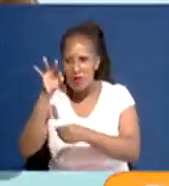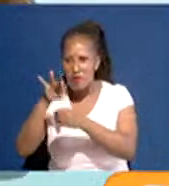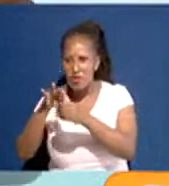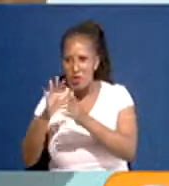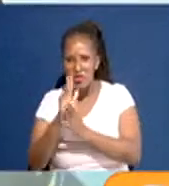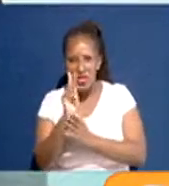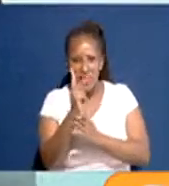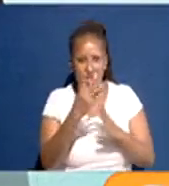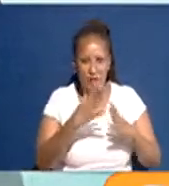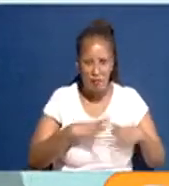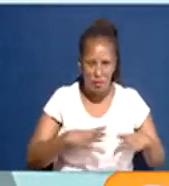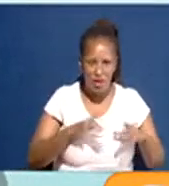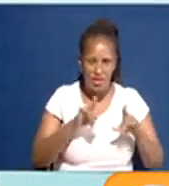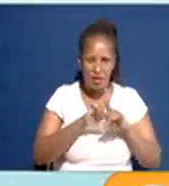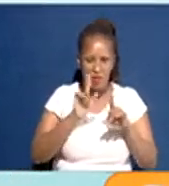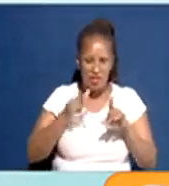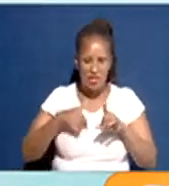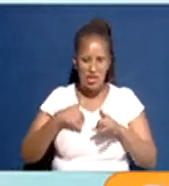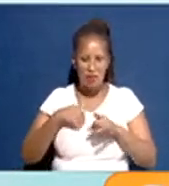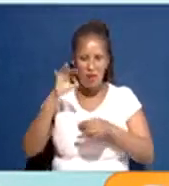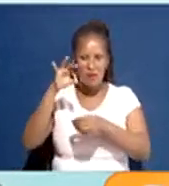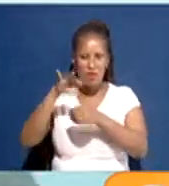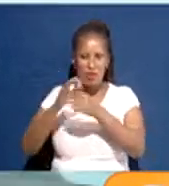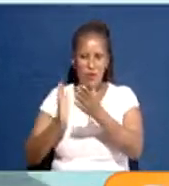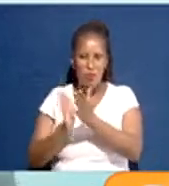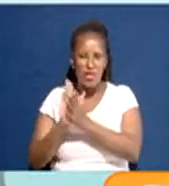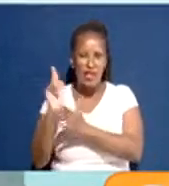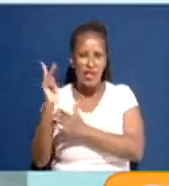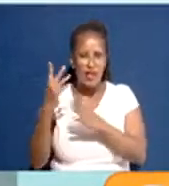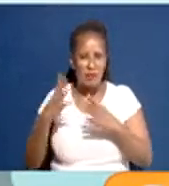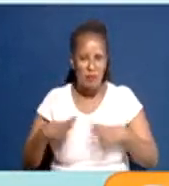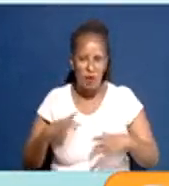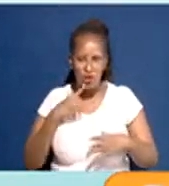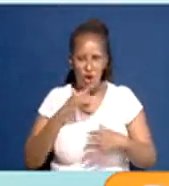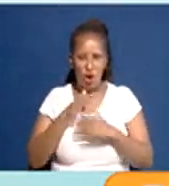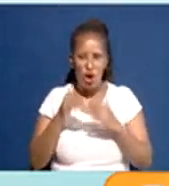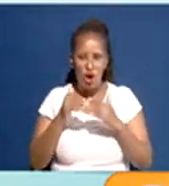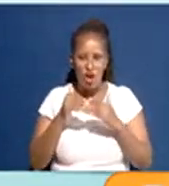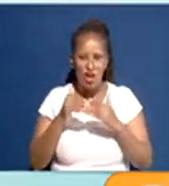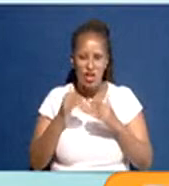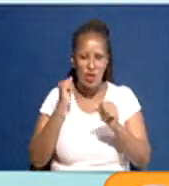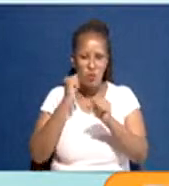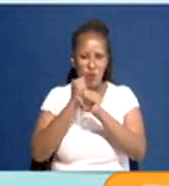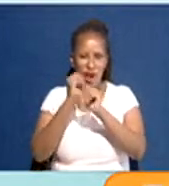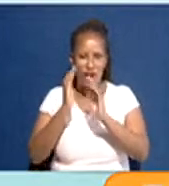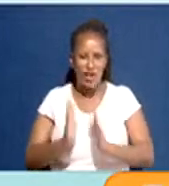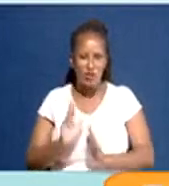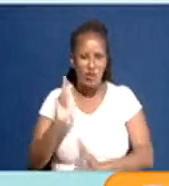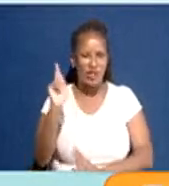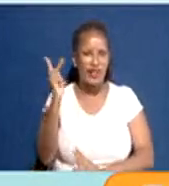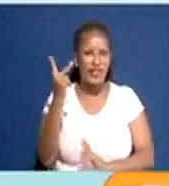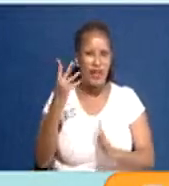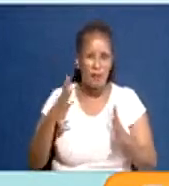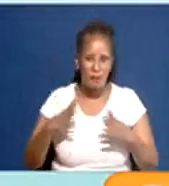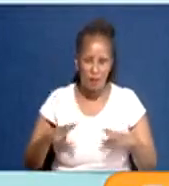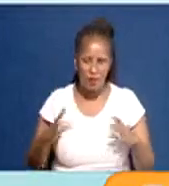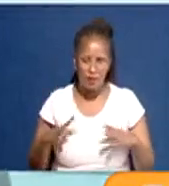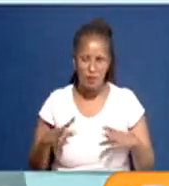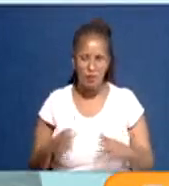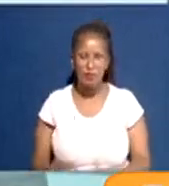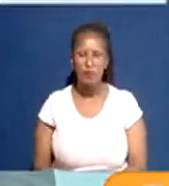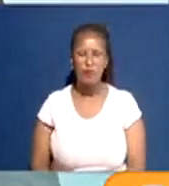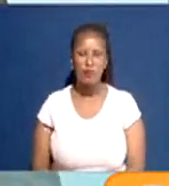hawa na mimi pia nimechaguliwa na hawa. Sisi wote ni wafanyikazi ya wananchi wa taifa la